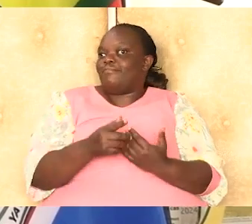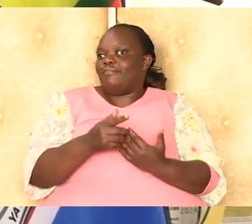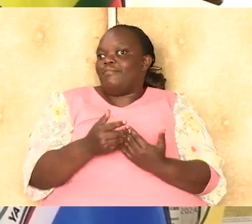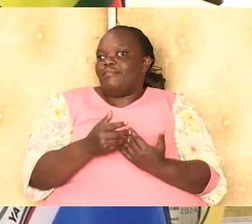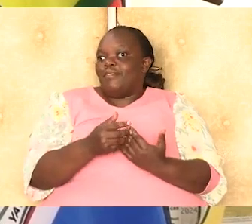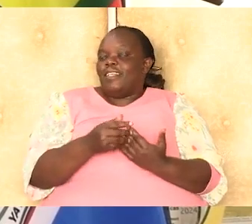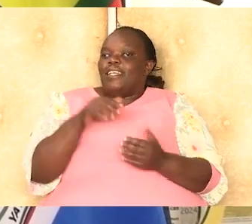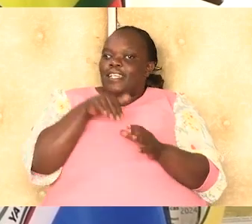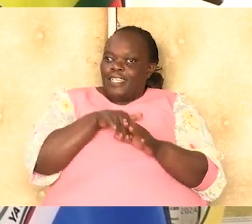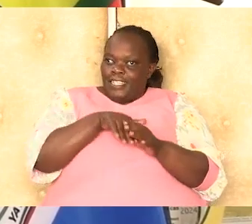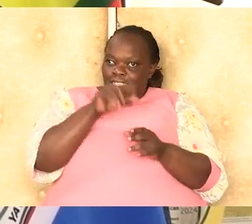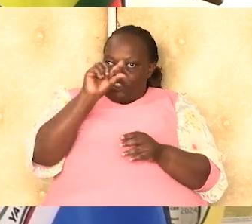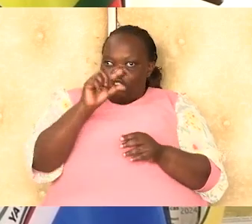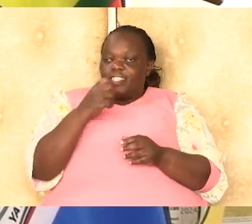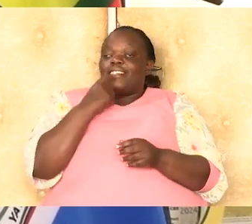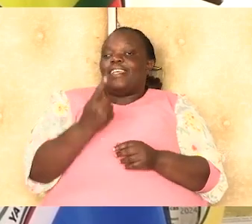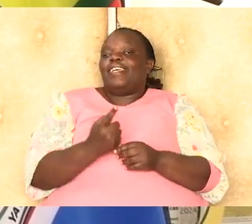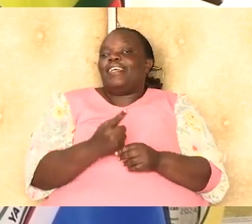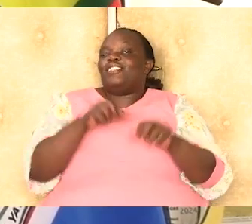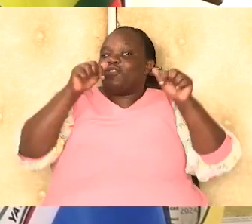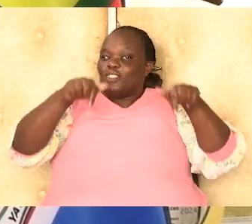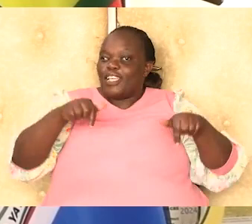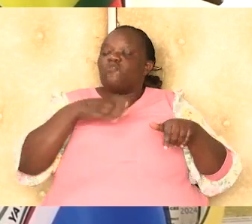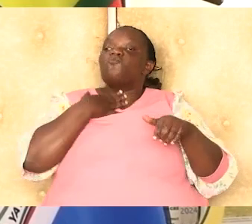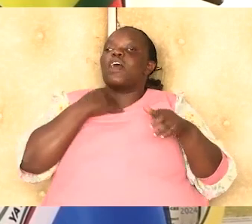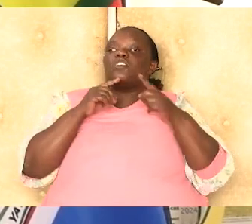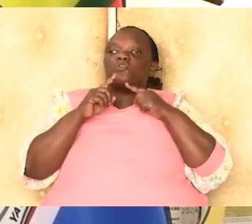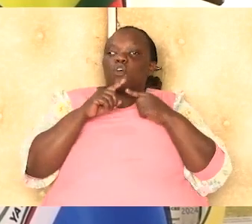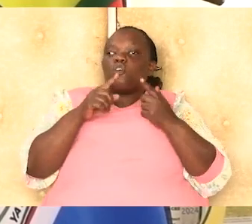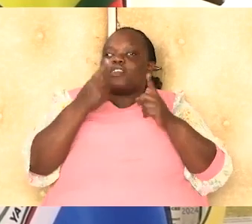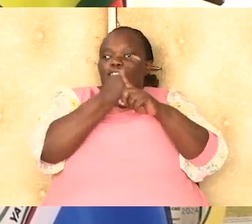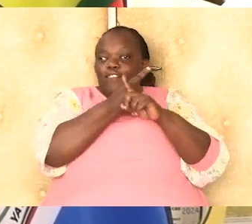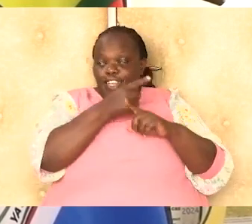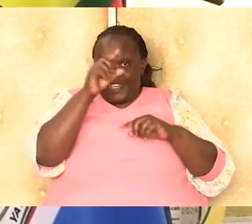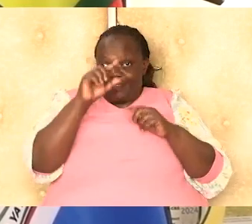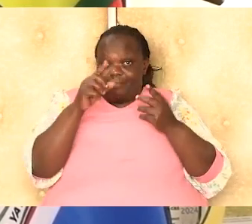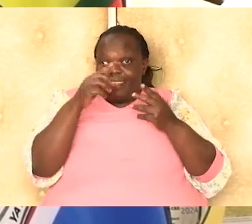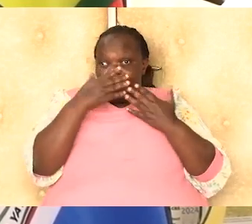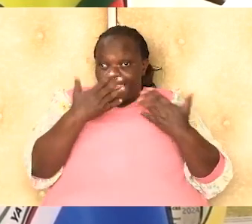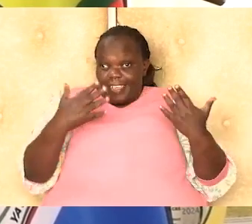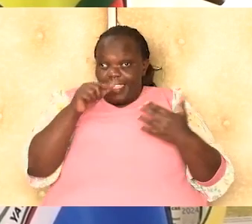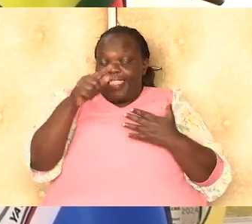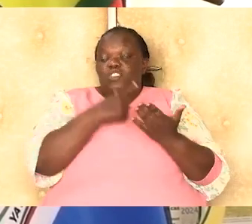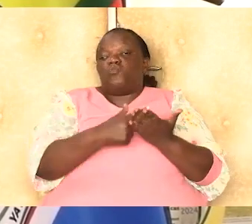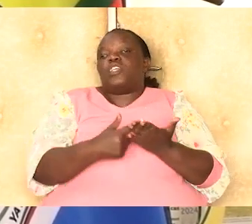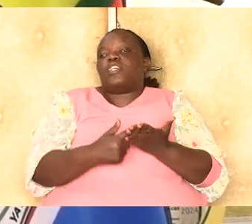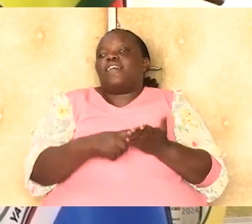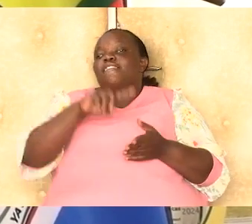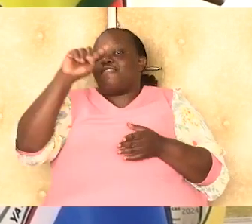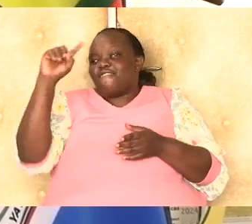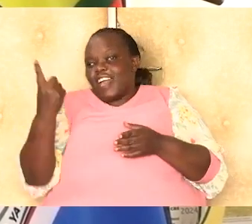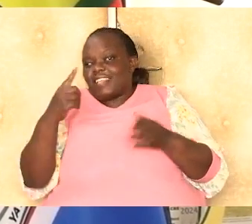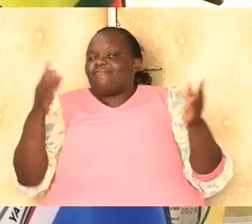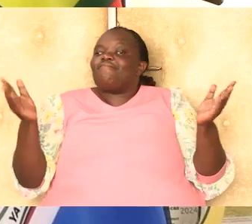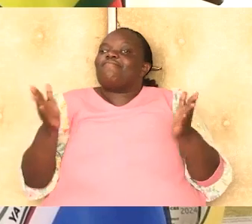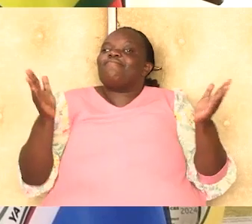Kwa muktasari, ni kusema kwamba, leo, tunataka kuzungumzia ambaswala ambayo ya meibuka katika wiki hii. Mwanzo, ni